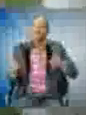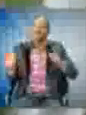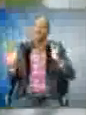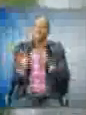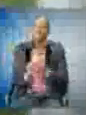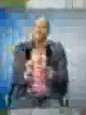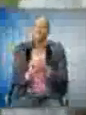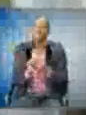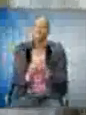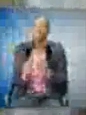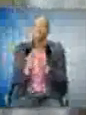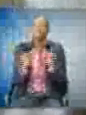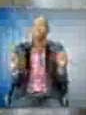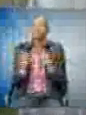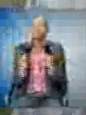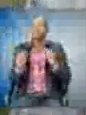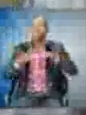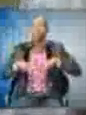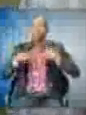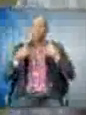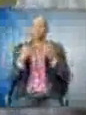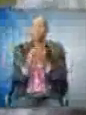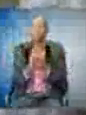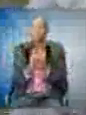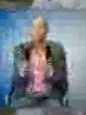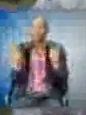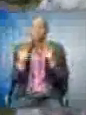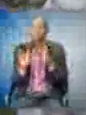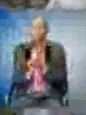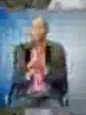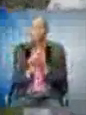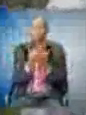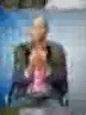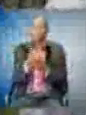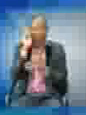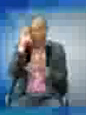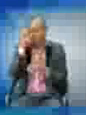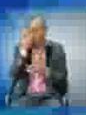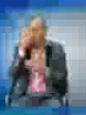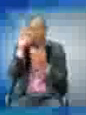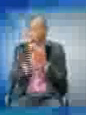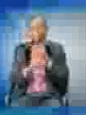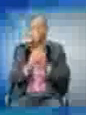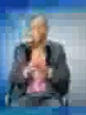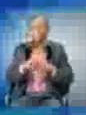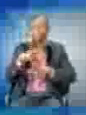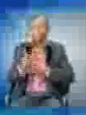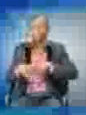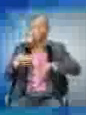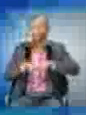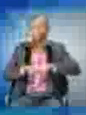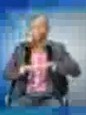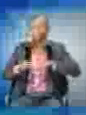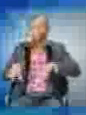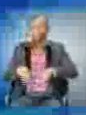une bonne nouvelle pour la population de l'ICACI. C'est une bonne initiative pour le gouverneur de Katanga. Et sur son chemin